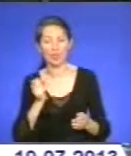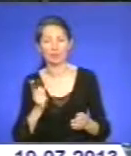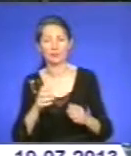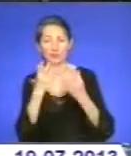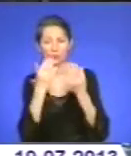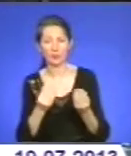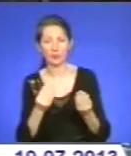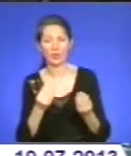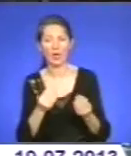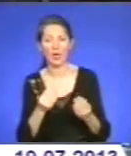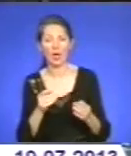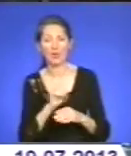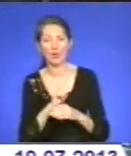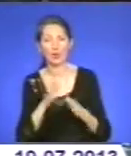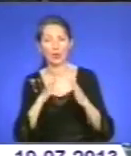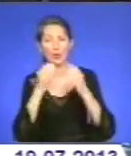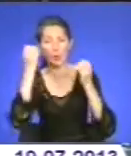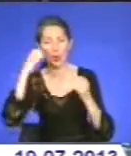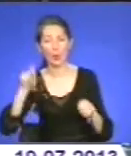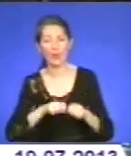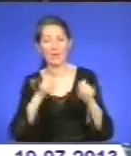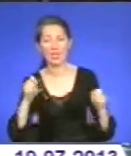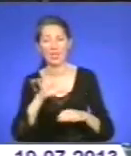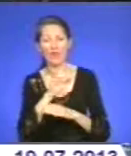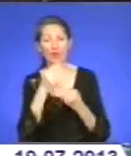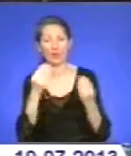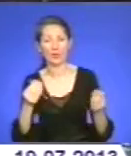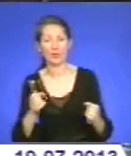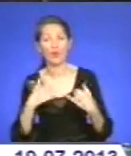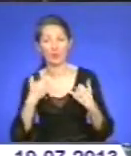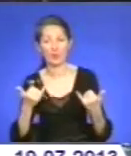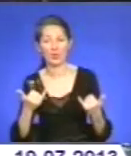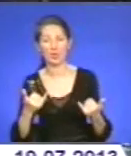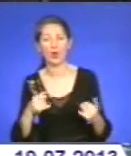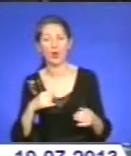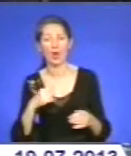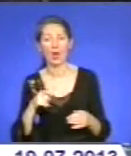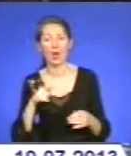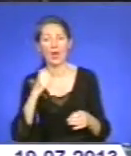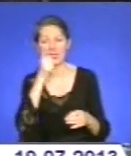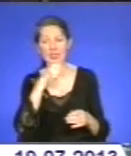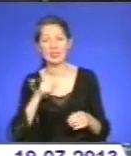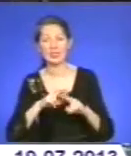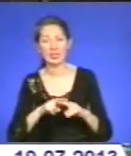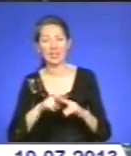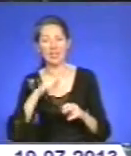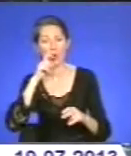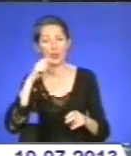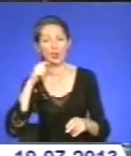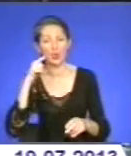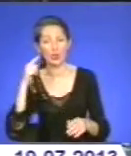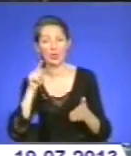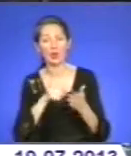його фотовиставку, присвячену річниці хрещення України-Русі, мета якої – показати велич головних